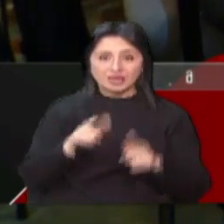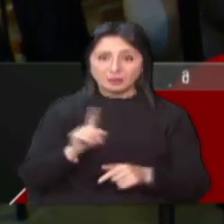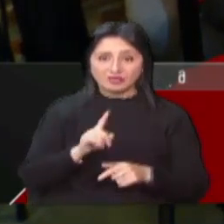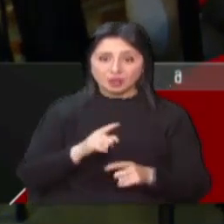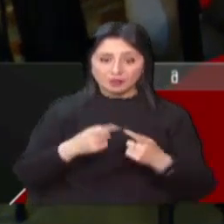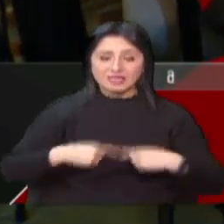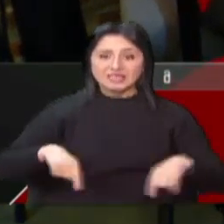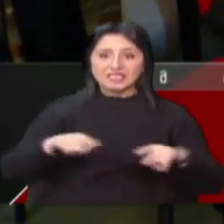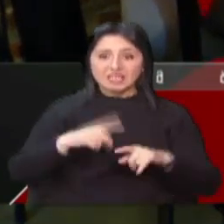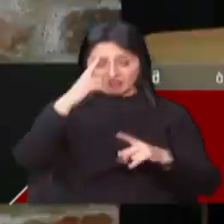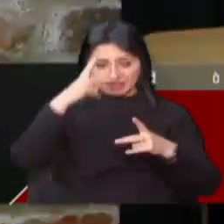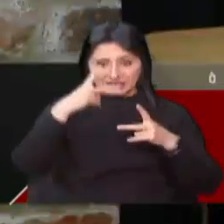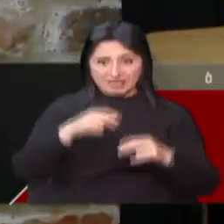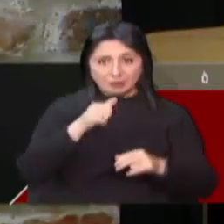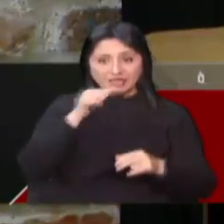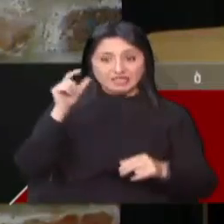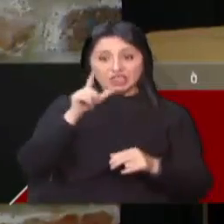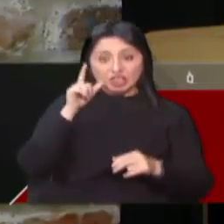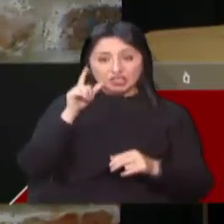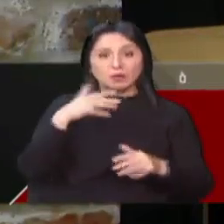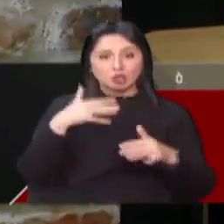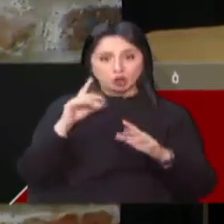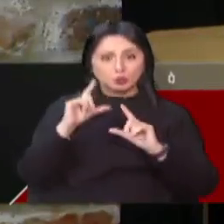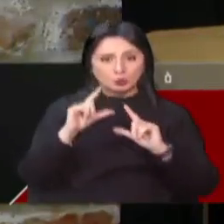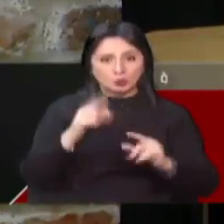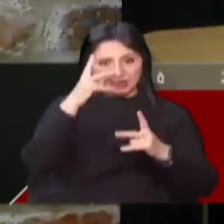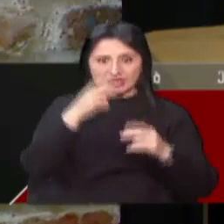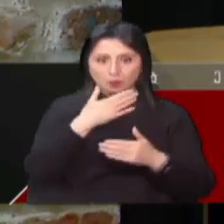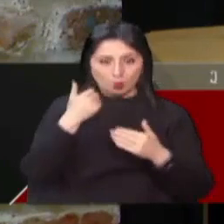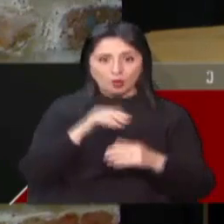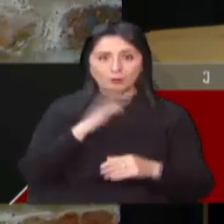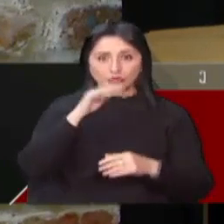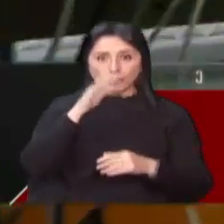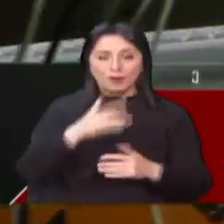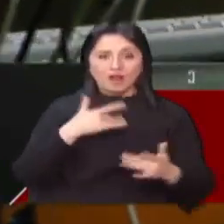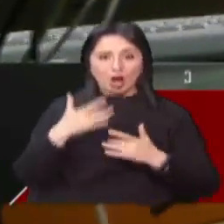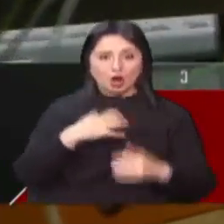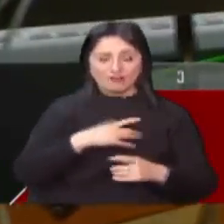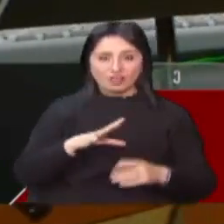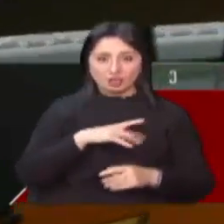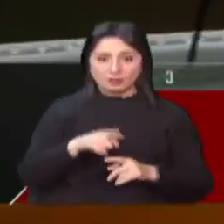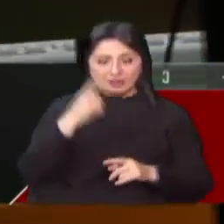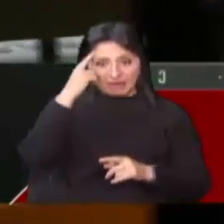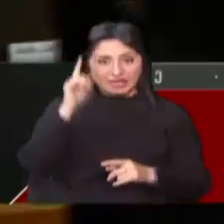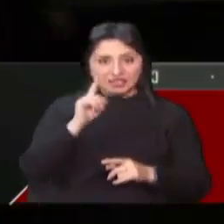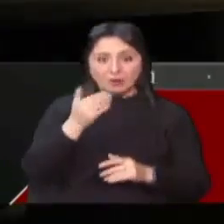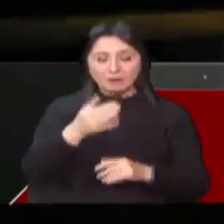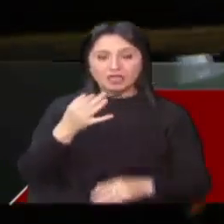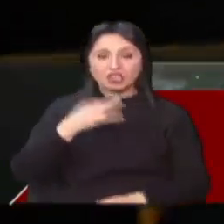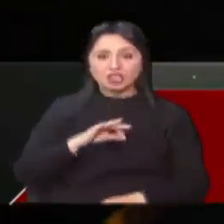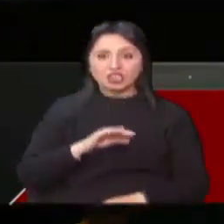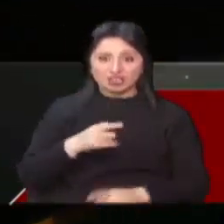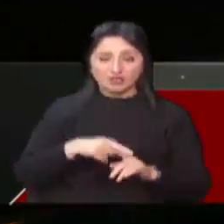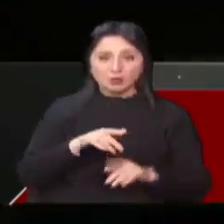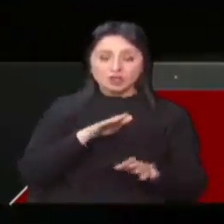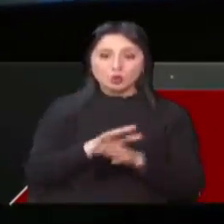რომ საზოგადოებაში სტიგმა წინა წლებთან შედარებით შესუსტებულია, რაშიც თავად მშობლების როლი გადამწყვეტია. ისინი იაზრებენ, რომ მათი შვილები